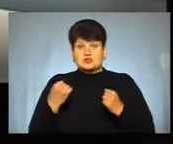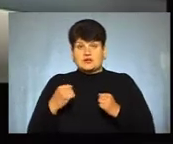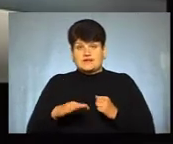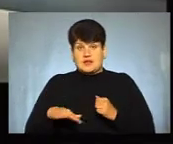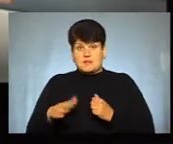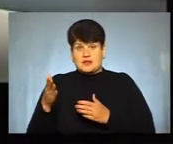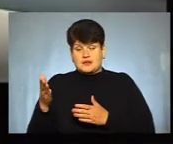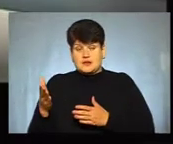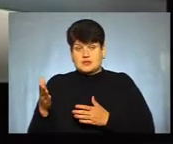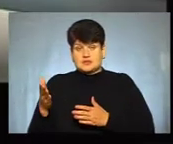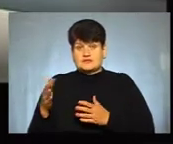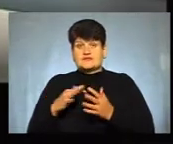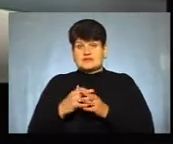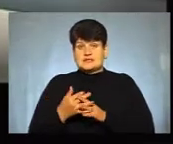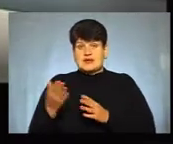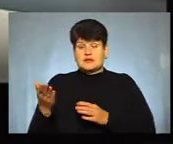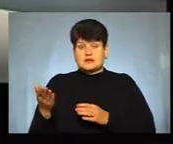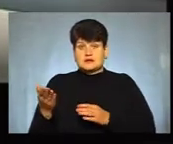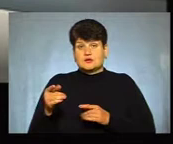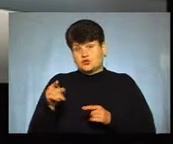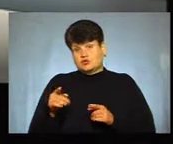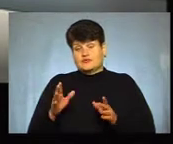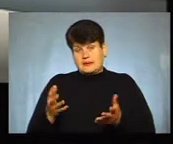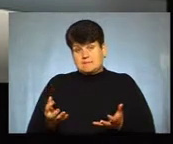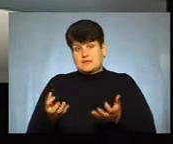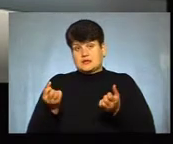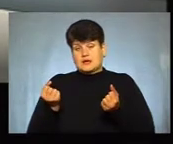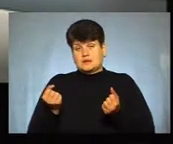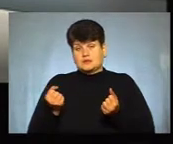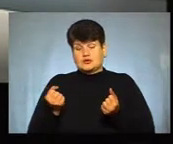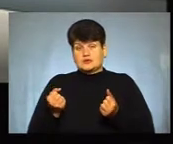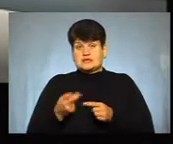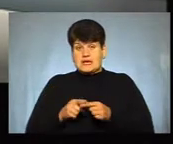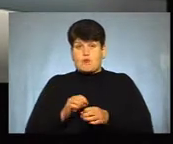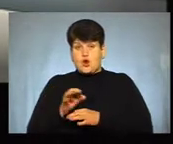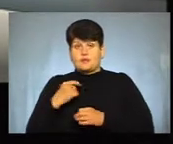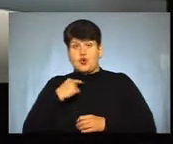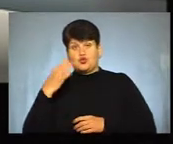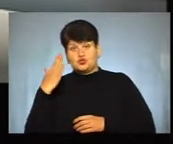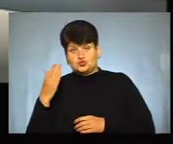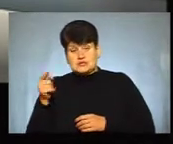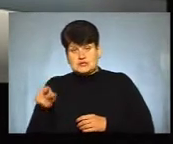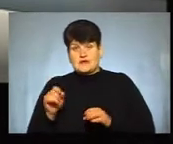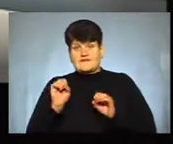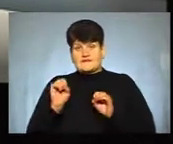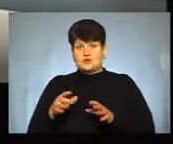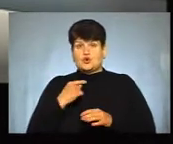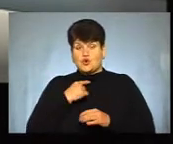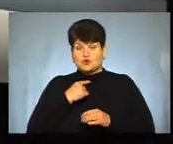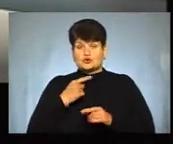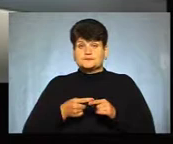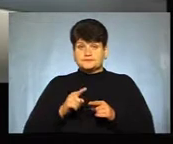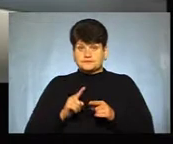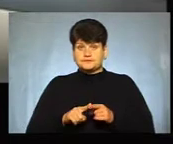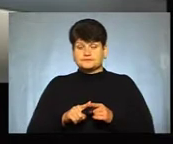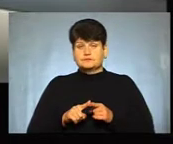майданчик саме в селах. Тому вони мають підтримати цей проект, проголосувати за нього і віддати свій голос, щоб цей проект пройшов в прохідну